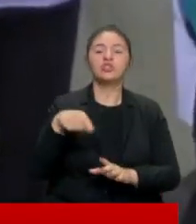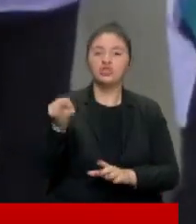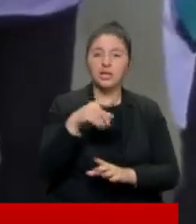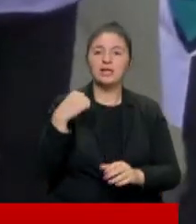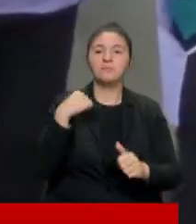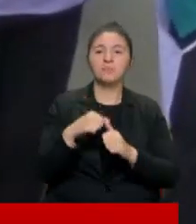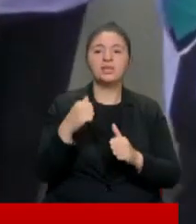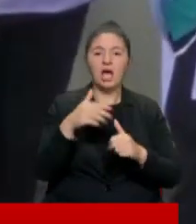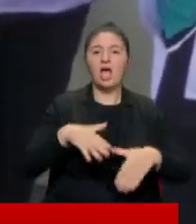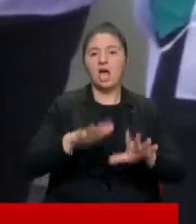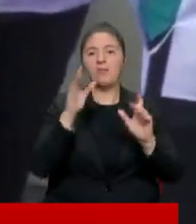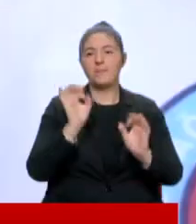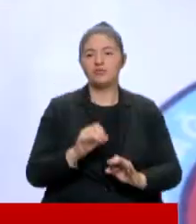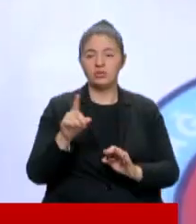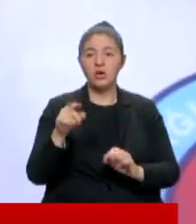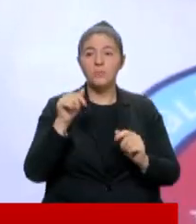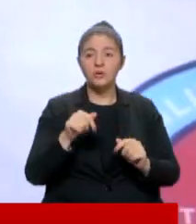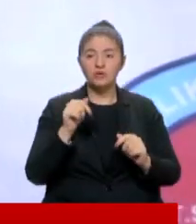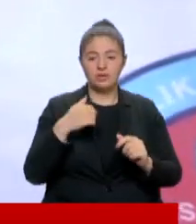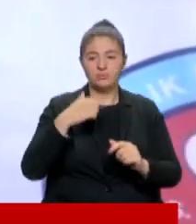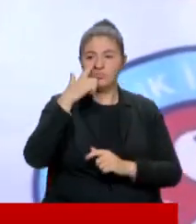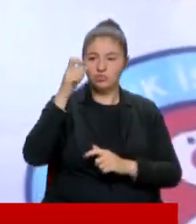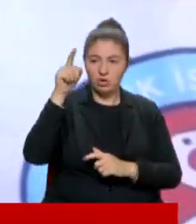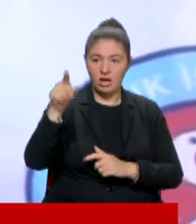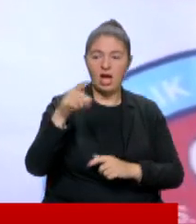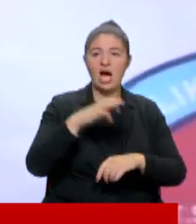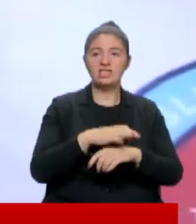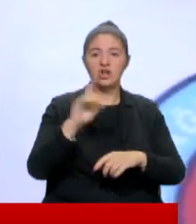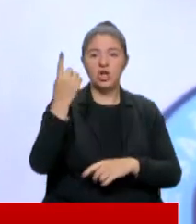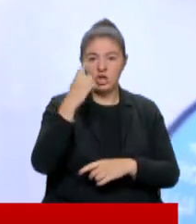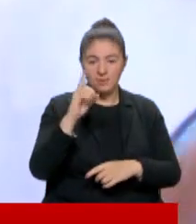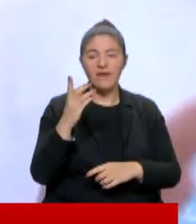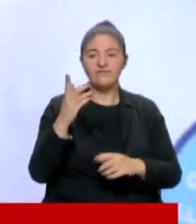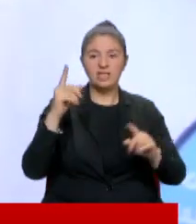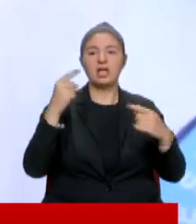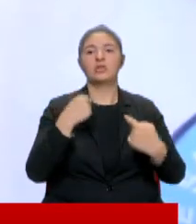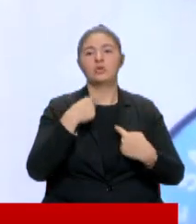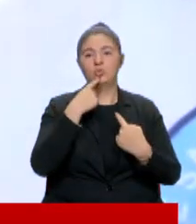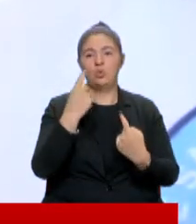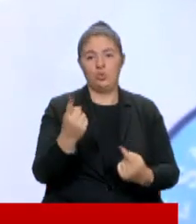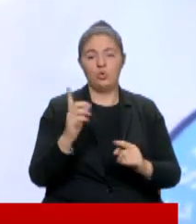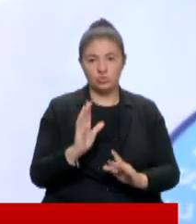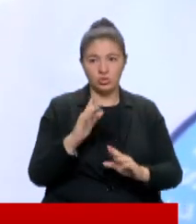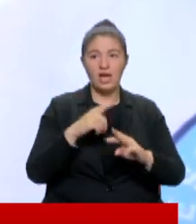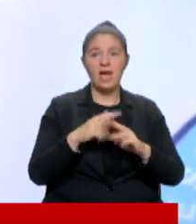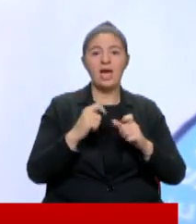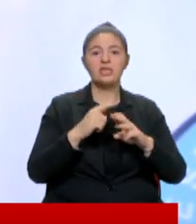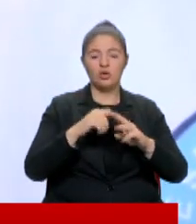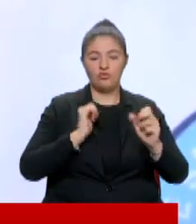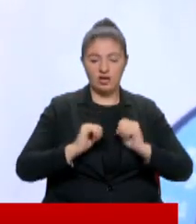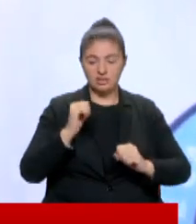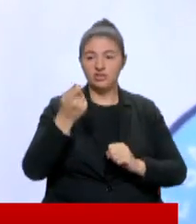yeniden eyleme başlattı buradan Rektörlüğü hastane yönetimine ve yetkiler sesleniyoruz Ege Üniversitesi